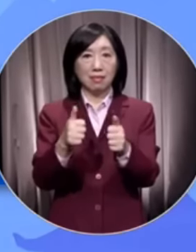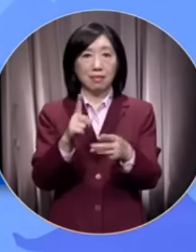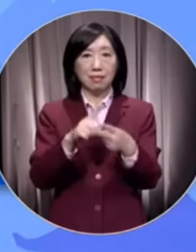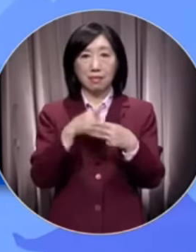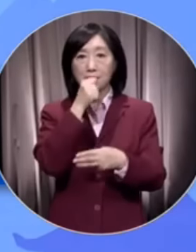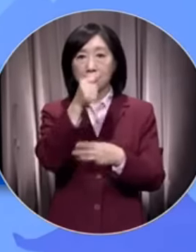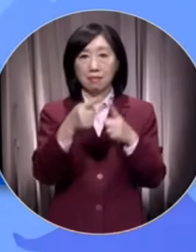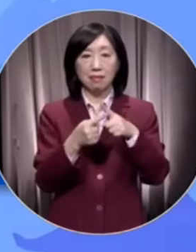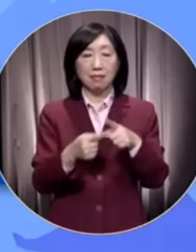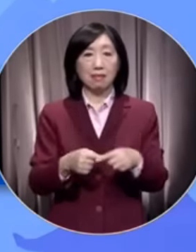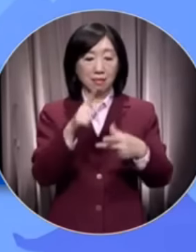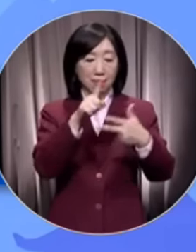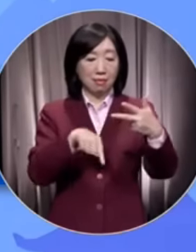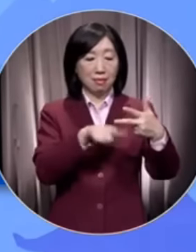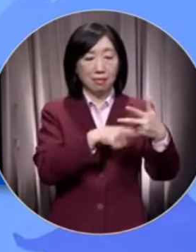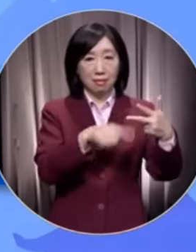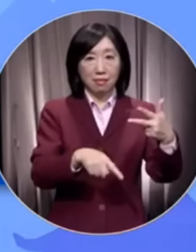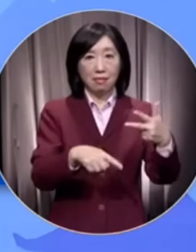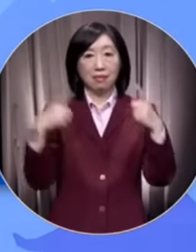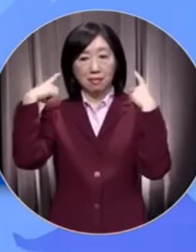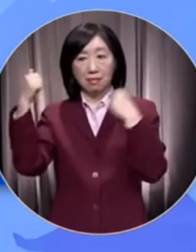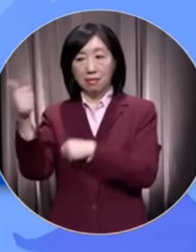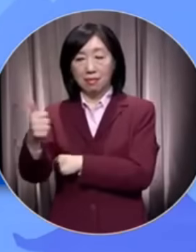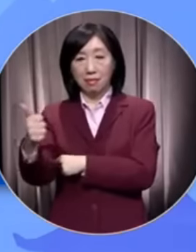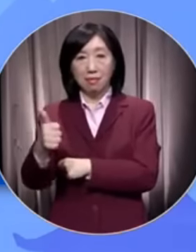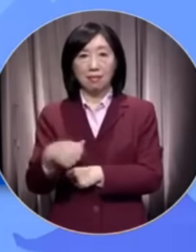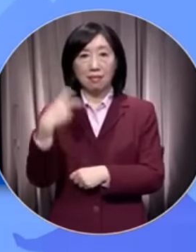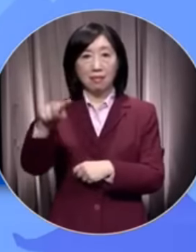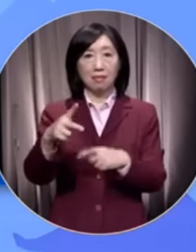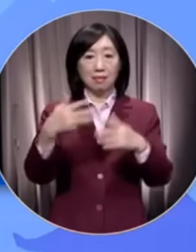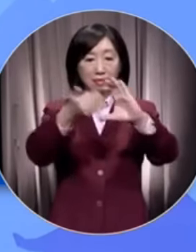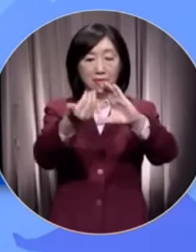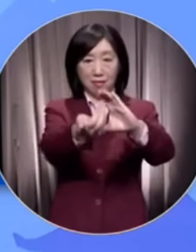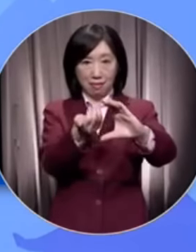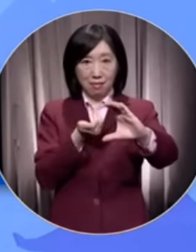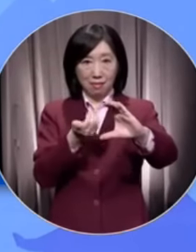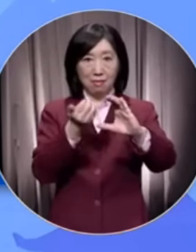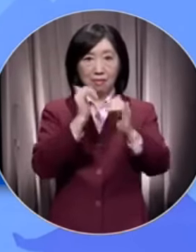人。朱主席、宋主席，还有我们电视机前面